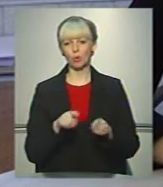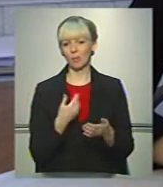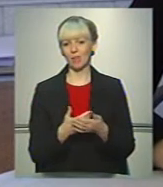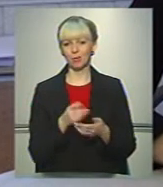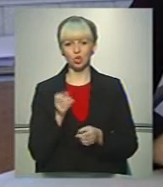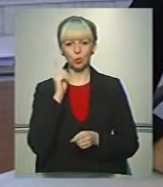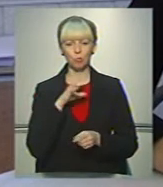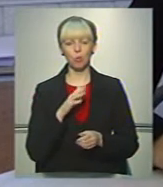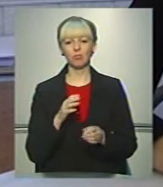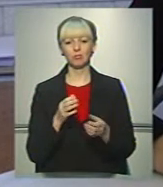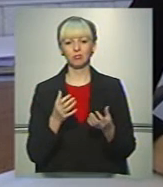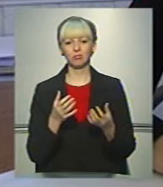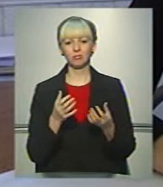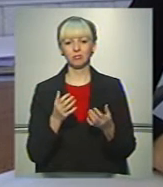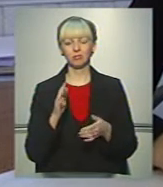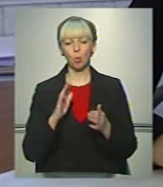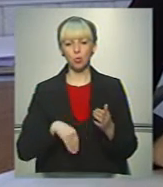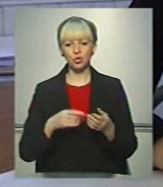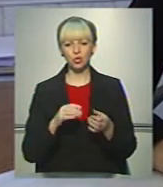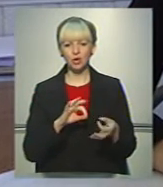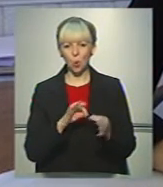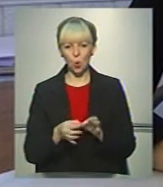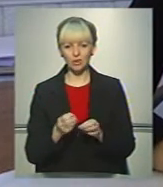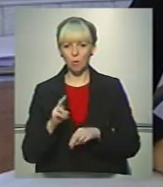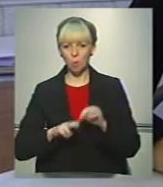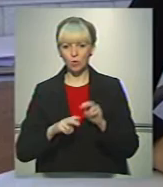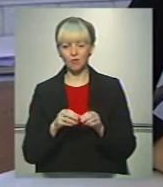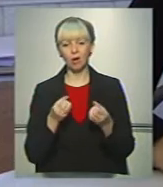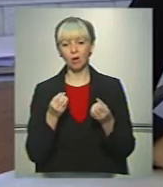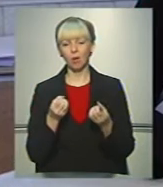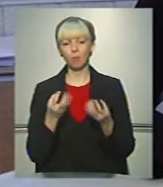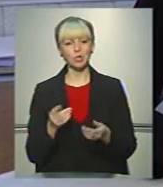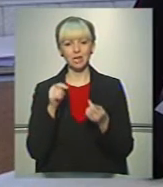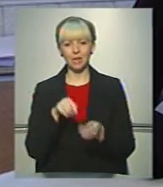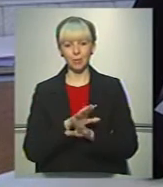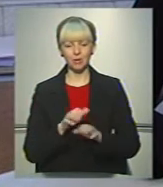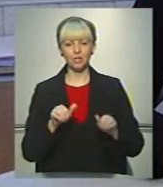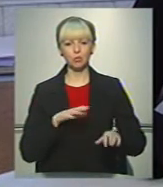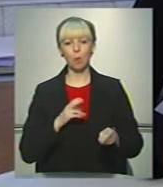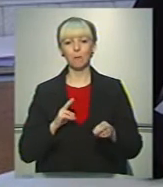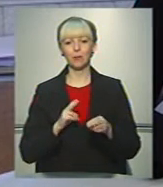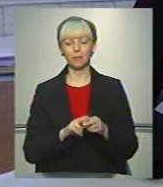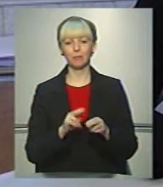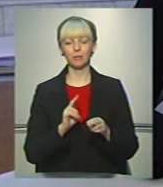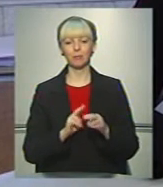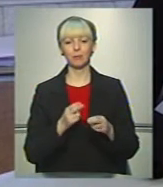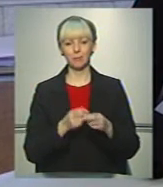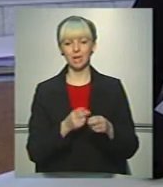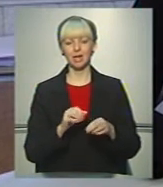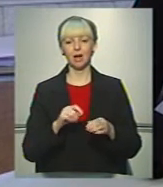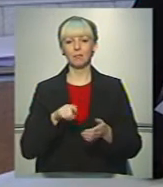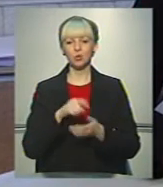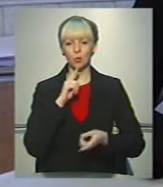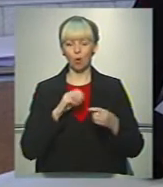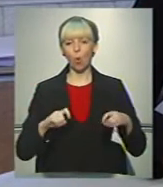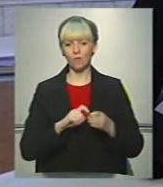ще тоді було допущено цей нюанс, коли надали для будівництва, вона для будівництва просто непридатна. Рішення було припинено на сесії міської ради в зв'язку з конфліктною